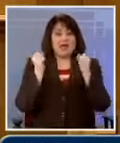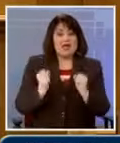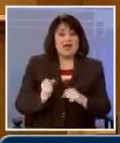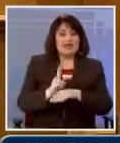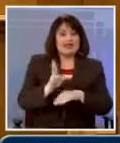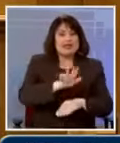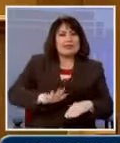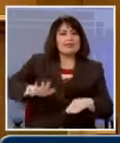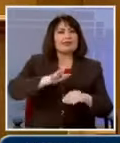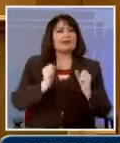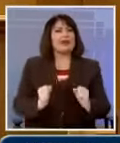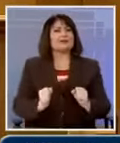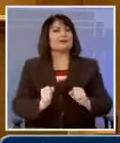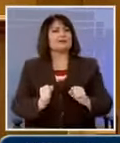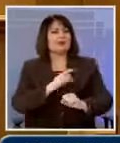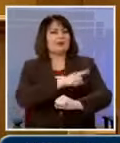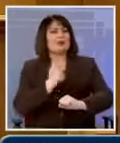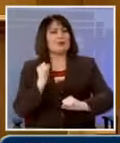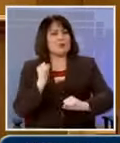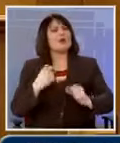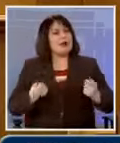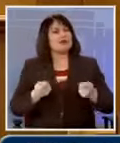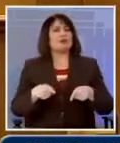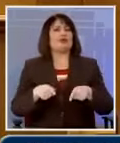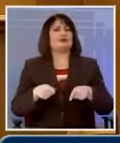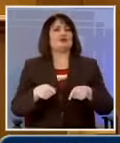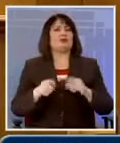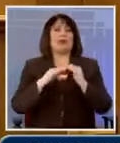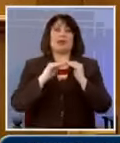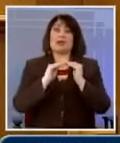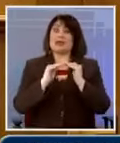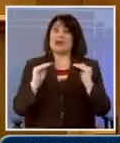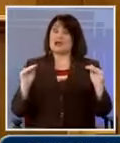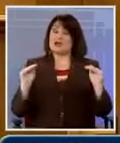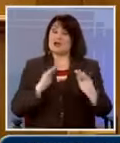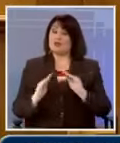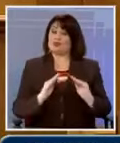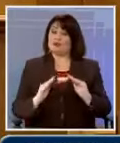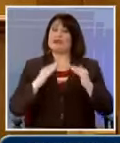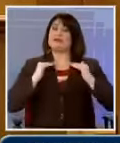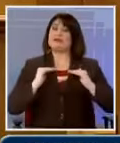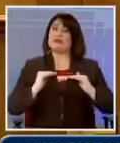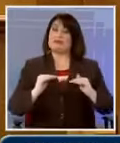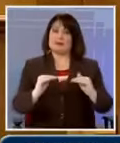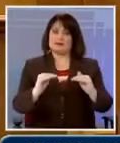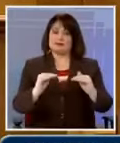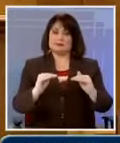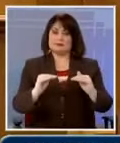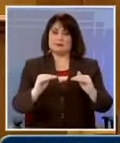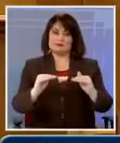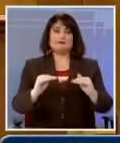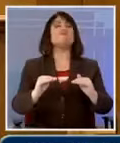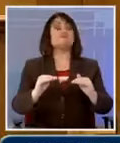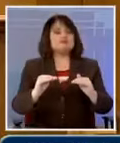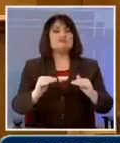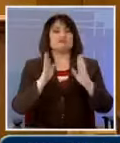δυναμική της πατρίδας μας προκειμένου να υπερασπιστούμε την ειρήνη, τη σταθερότητα και την